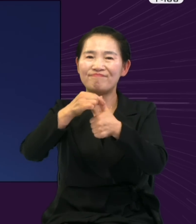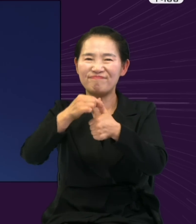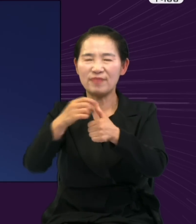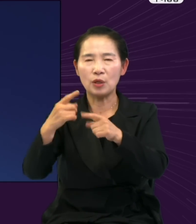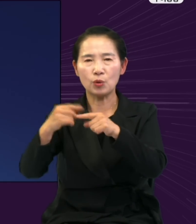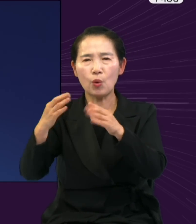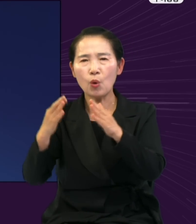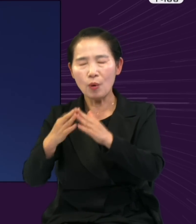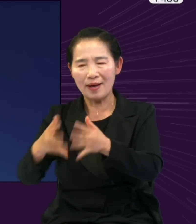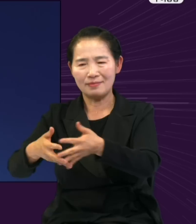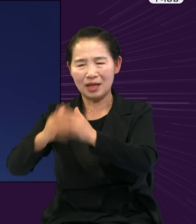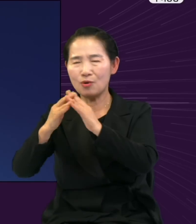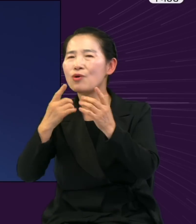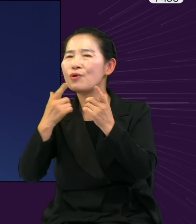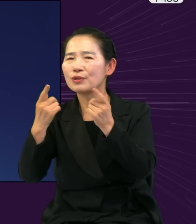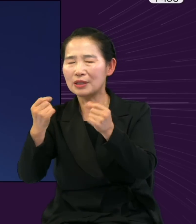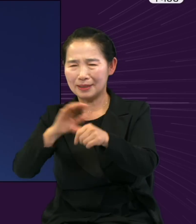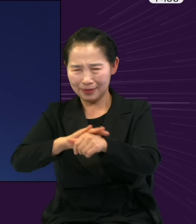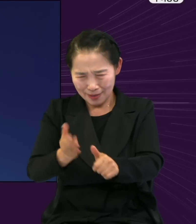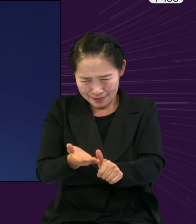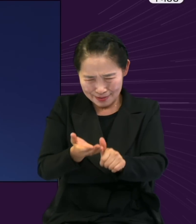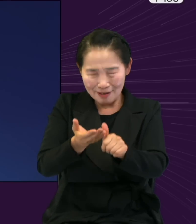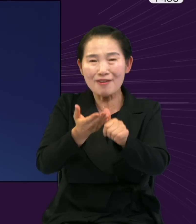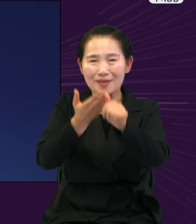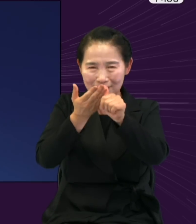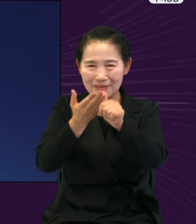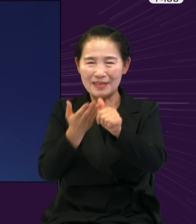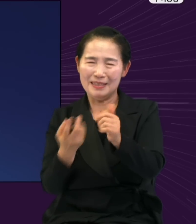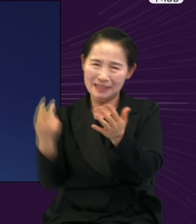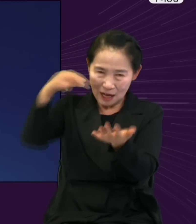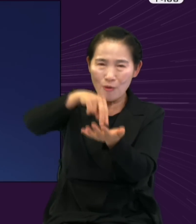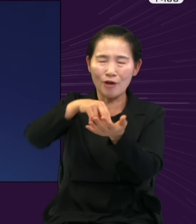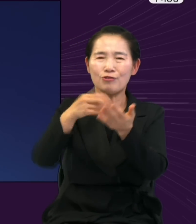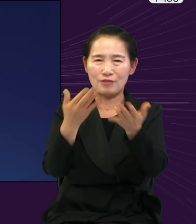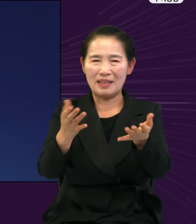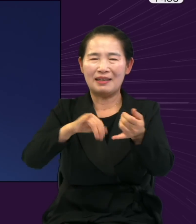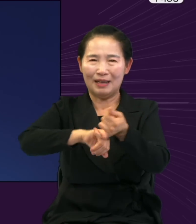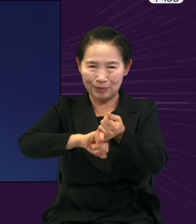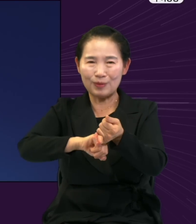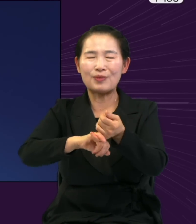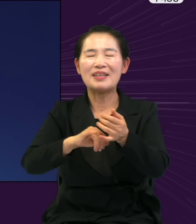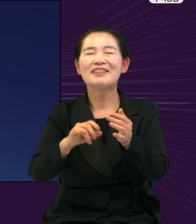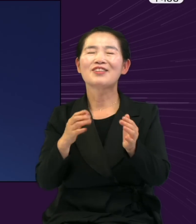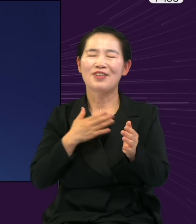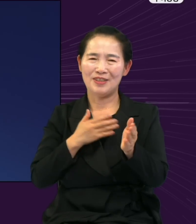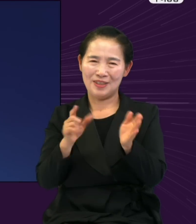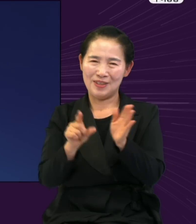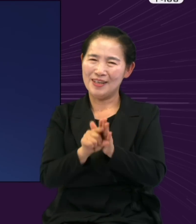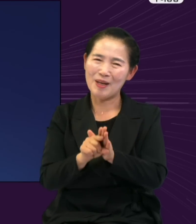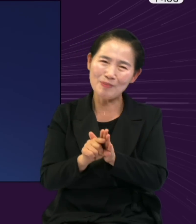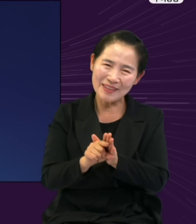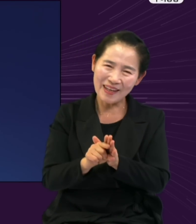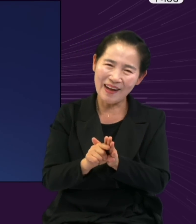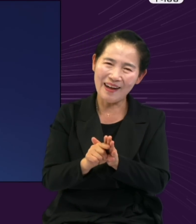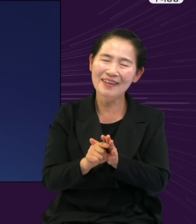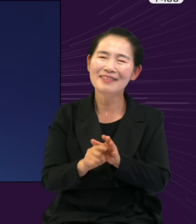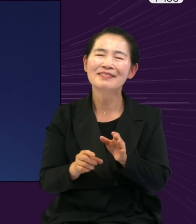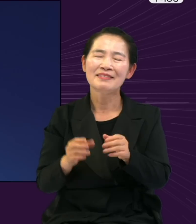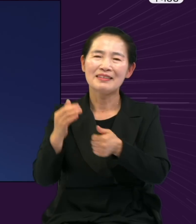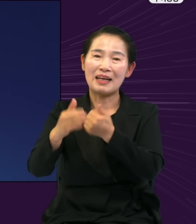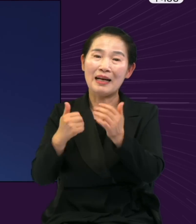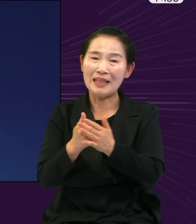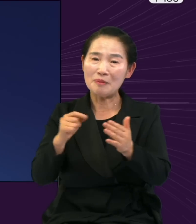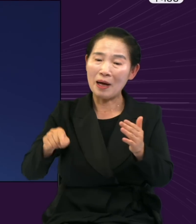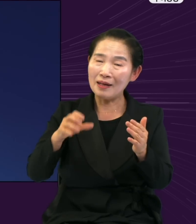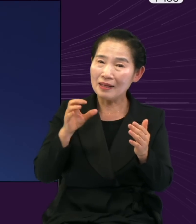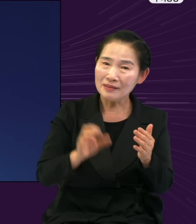세워나갈게. 그래서 저는 그 약속을 하신 하나님을 신뢰합니다. 하나님 안에서 제 아이는 주님의